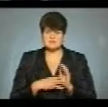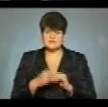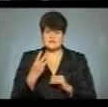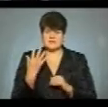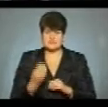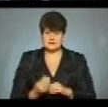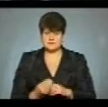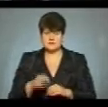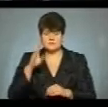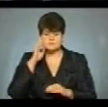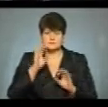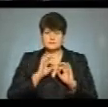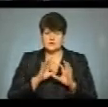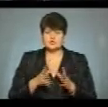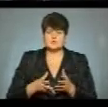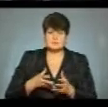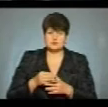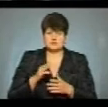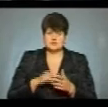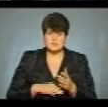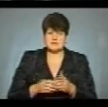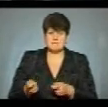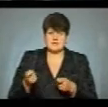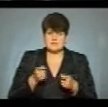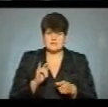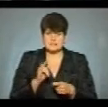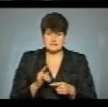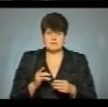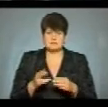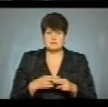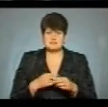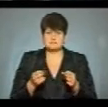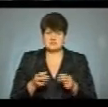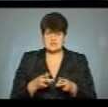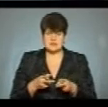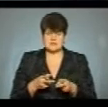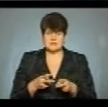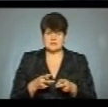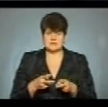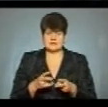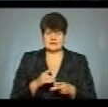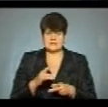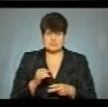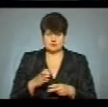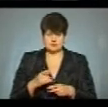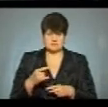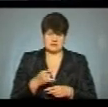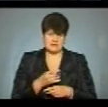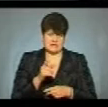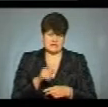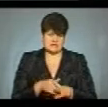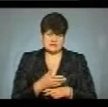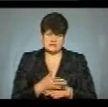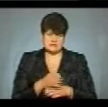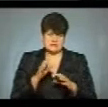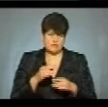дні. Чоловік розповів, що сплачуватиме штраф за перевезення дитини без спеціальних засобів таксист. Закон про це не говорить.